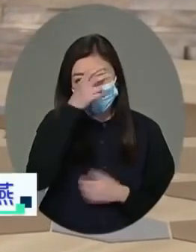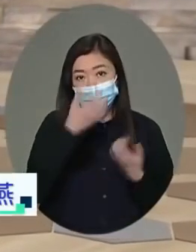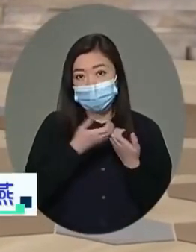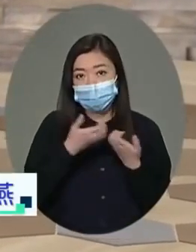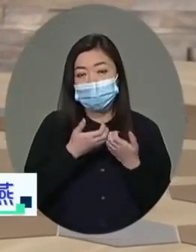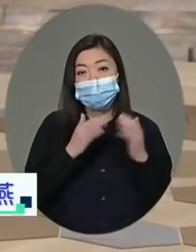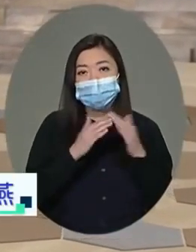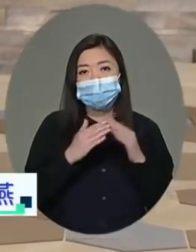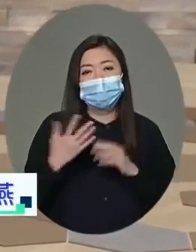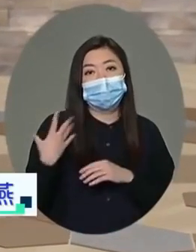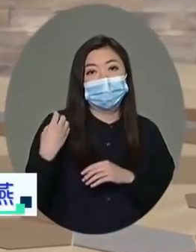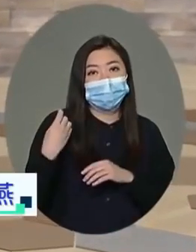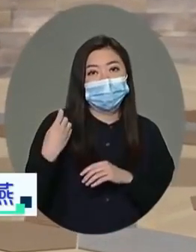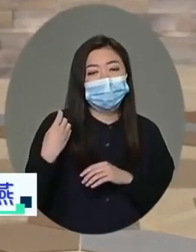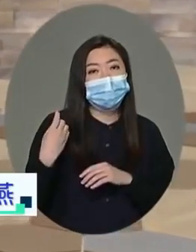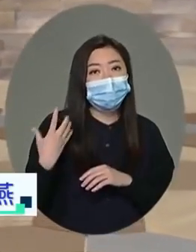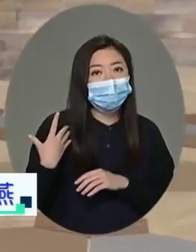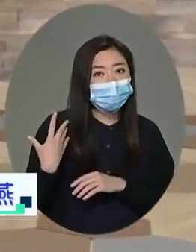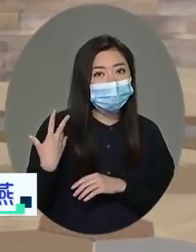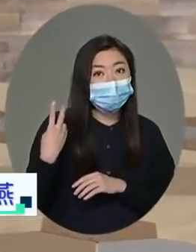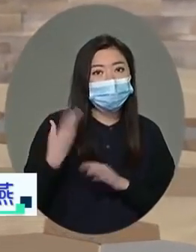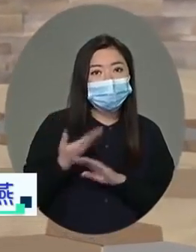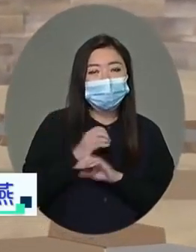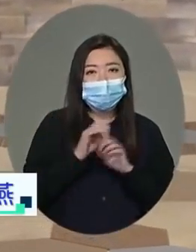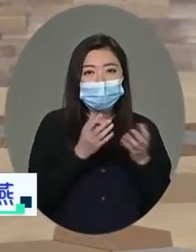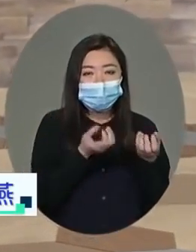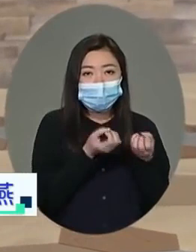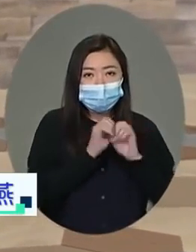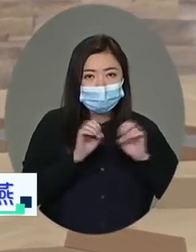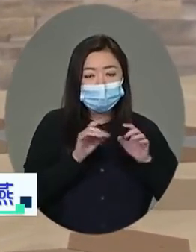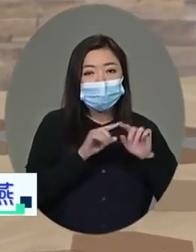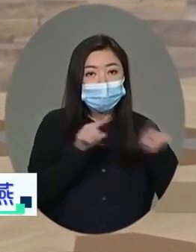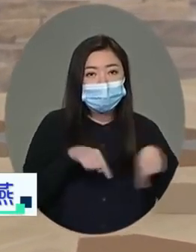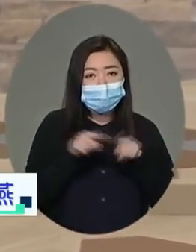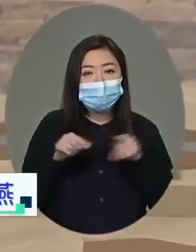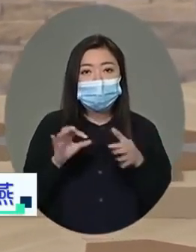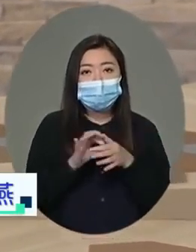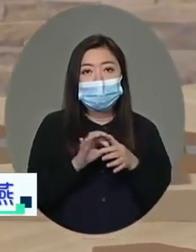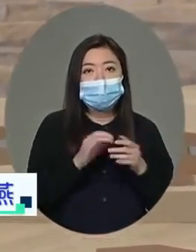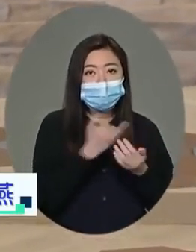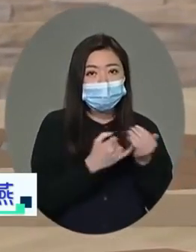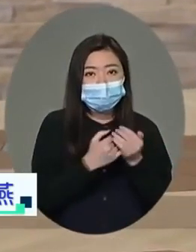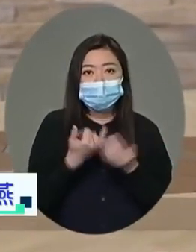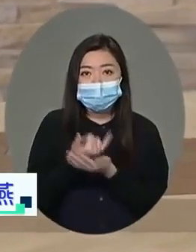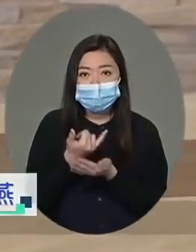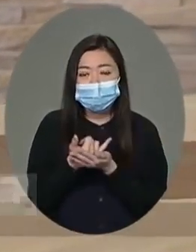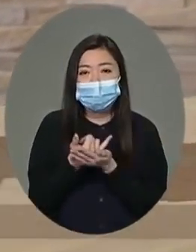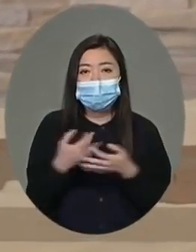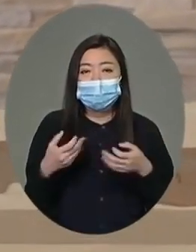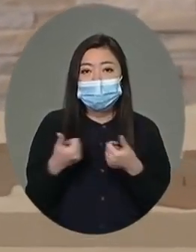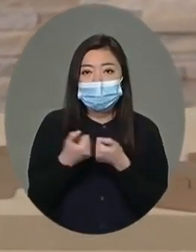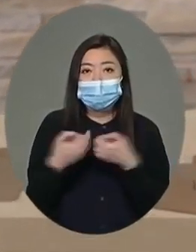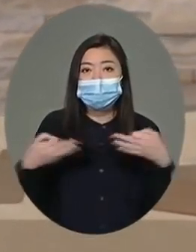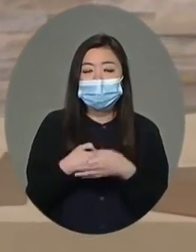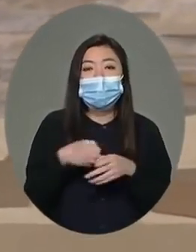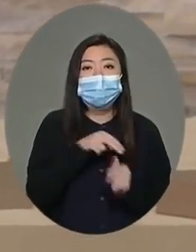審計署前日發表多份審計報告，其中出生、死亡及婚姻登記管理報告就說，入境處調查